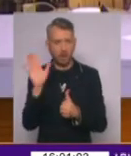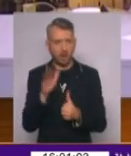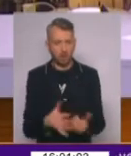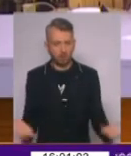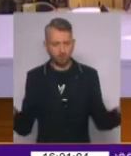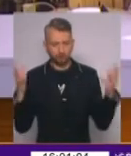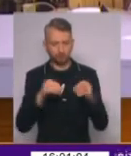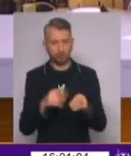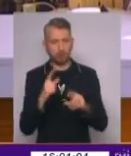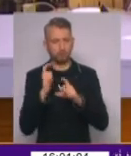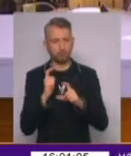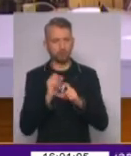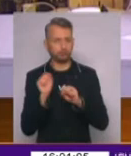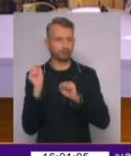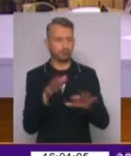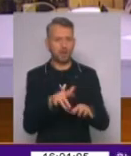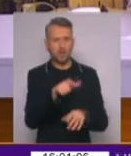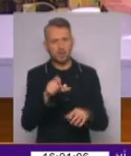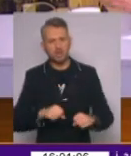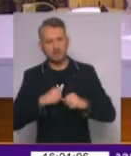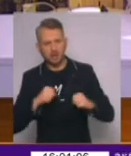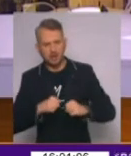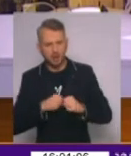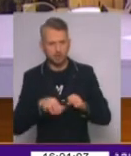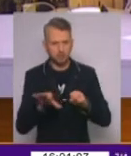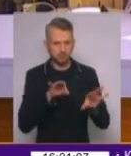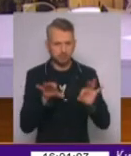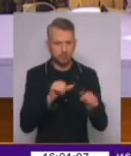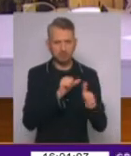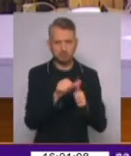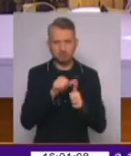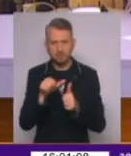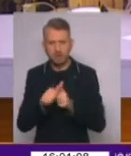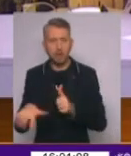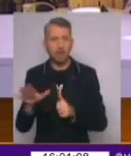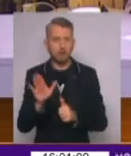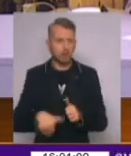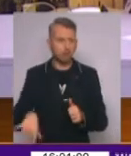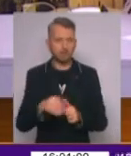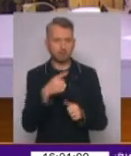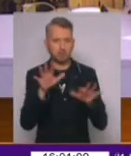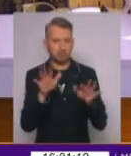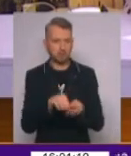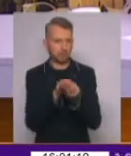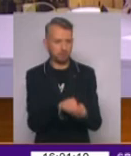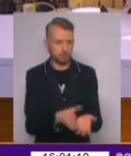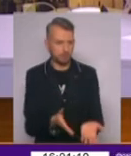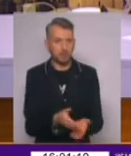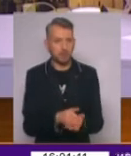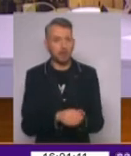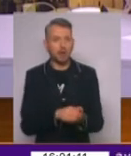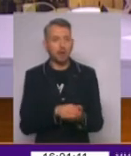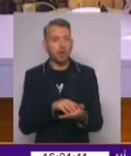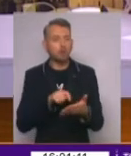одну купу. Так. Люди стараються, збирають, ділять, а потім все це в одну автівку і все на один полігон і закопали. Тобто ключ до